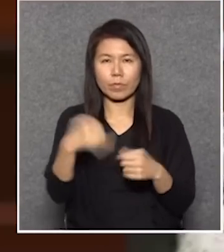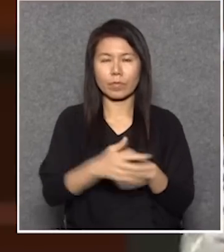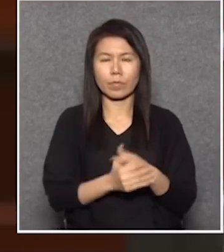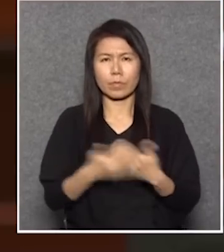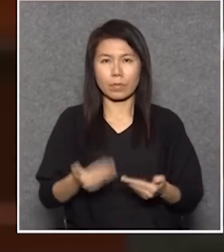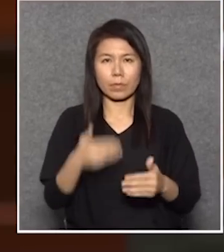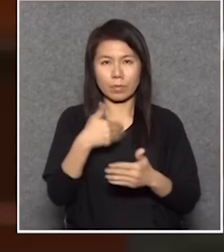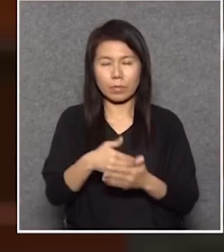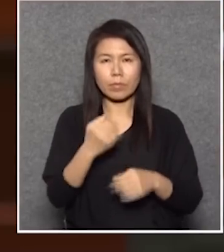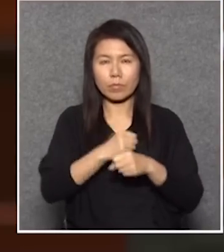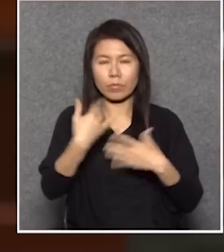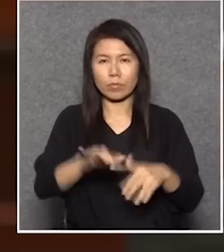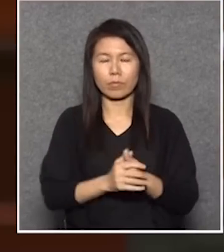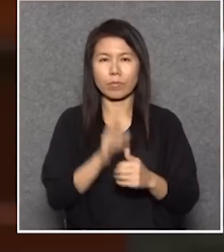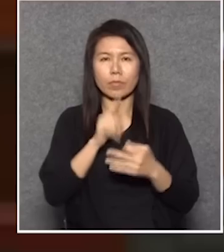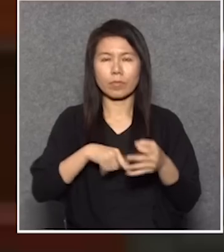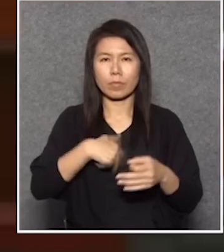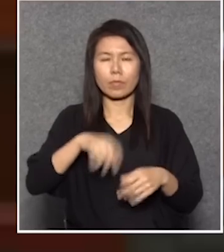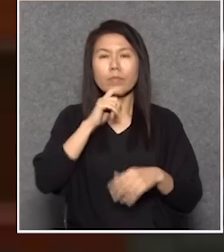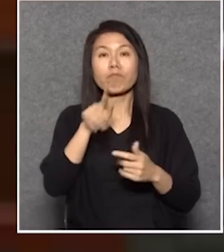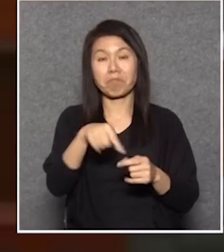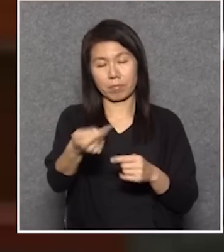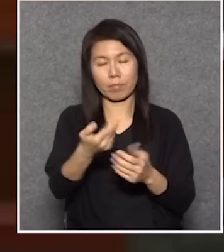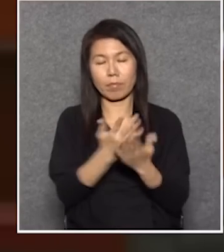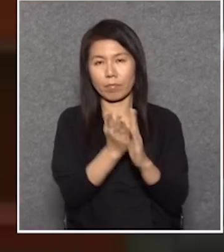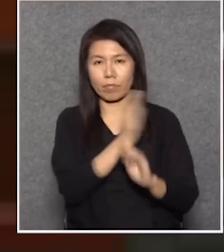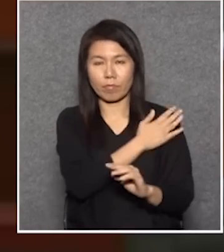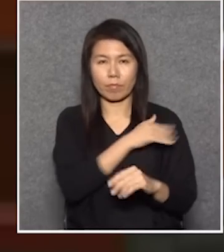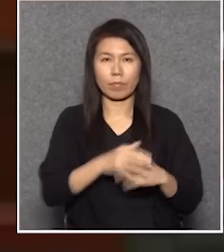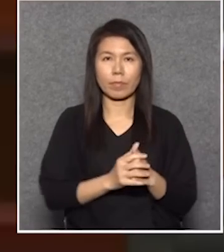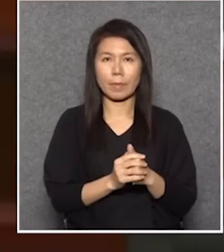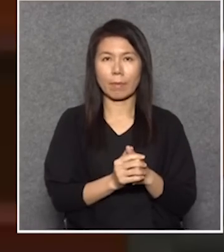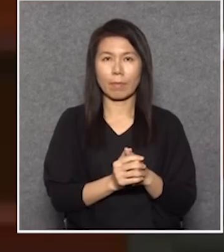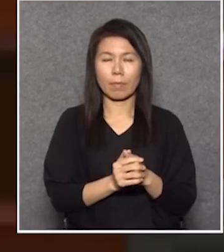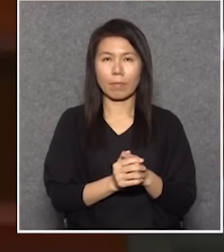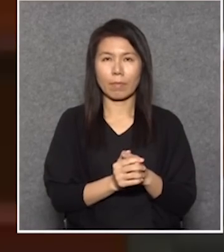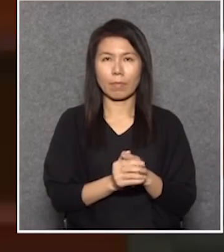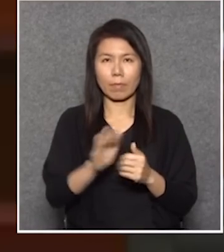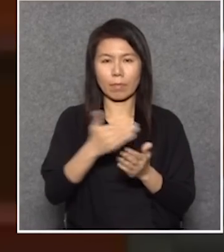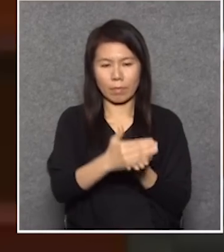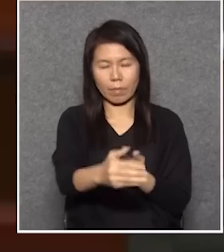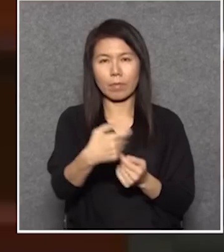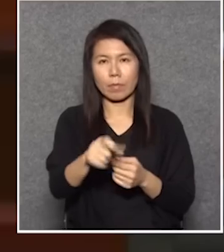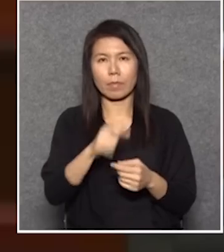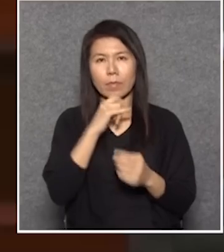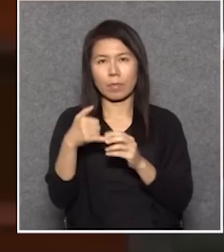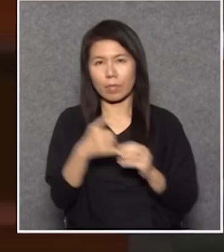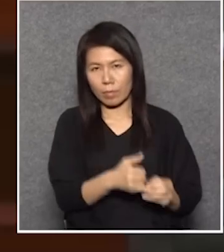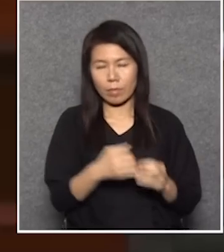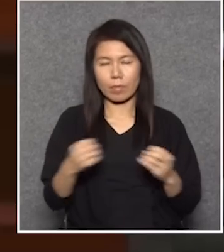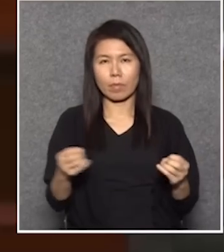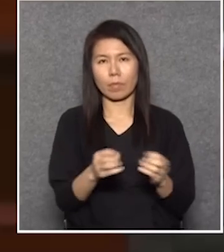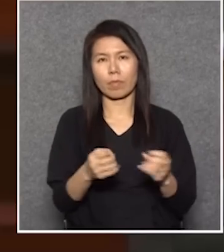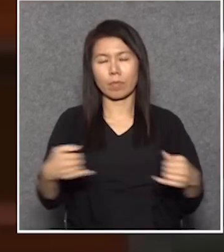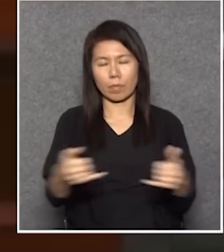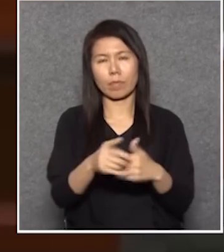係咪？而家得阿亮星哥第日去應付啦，係咪？喂，嗰度撥款就拉到你啦，乜點解拉唔到